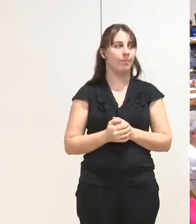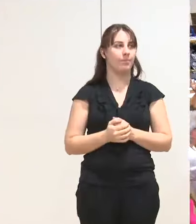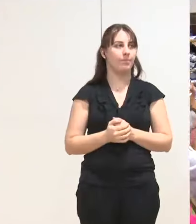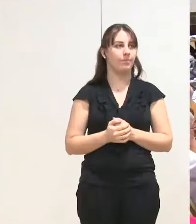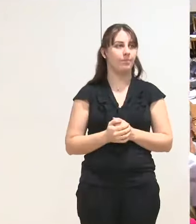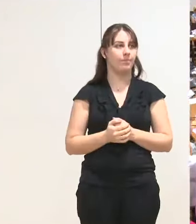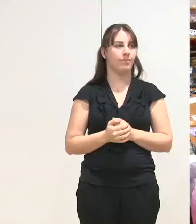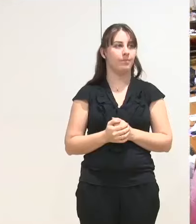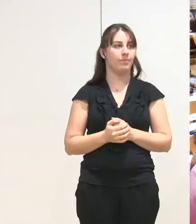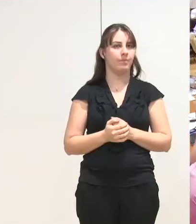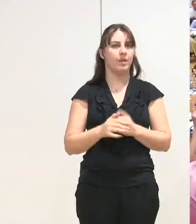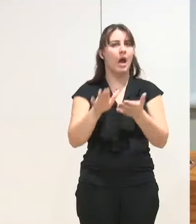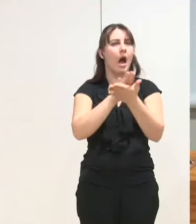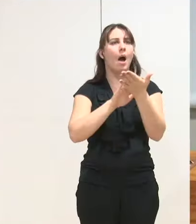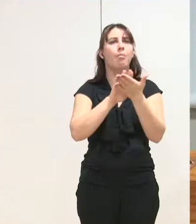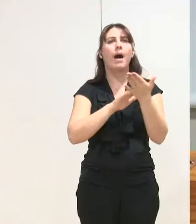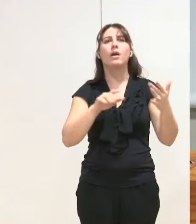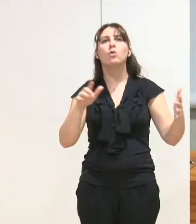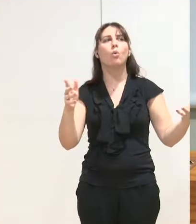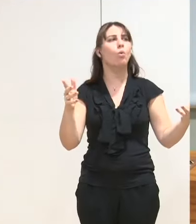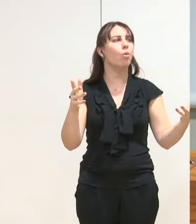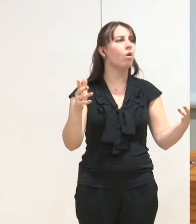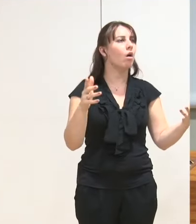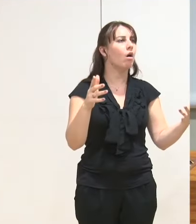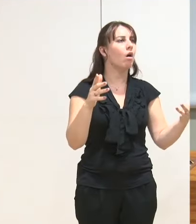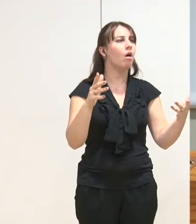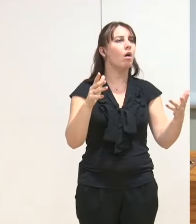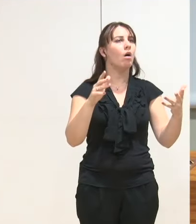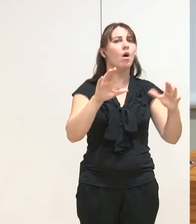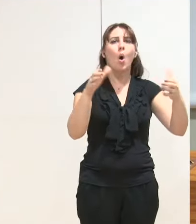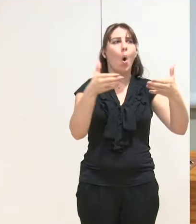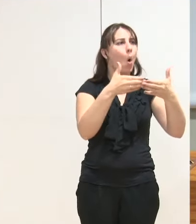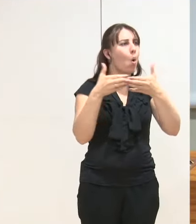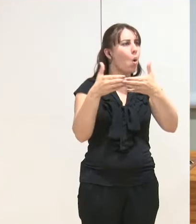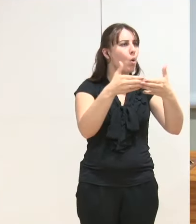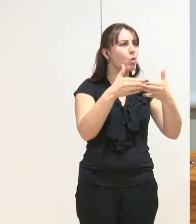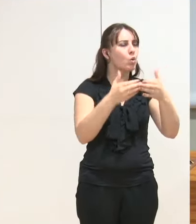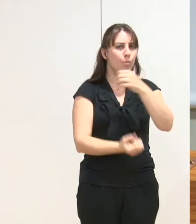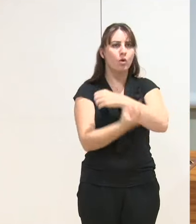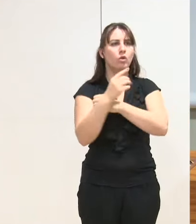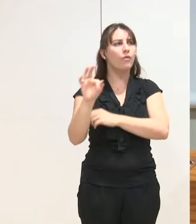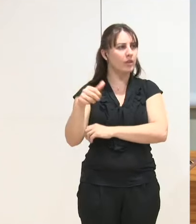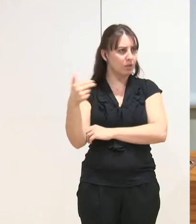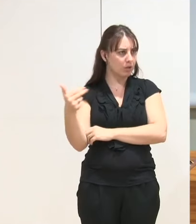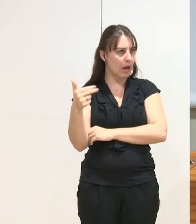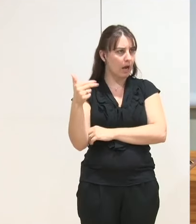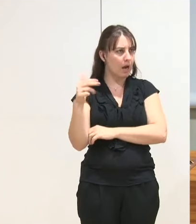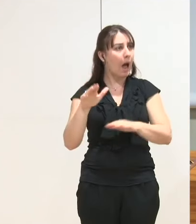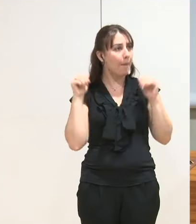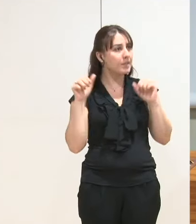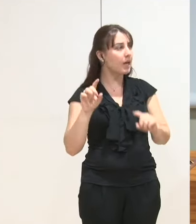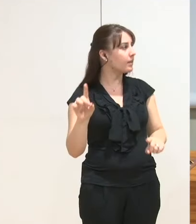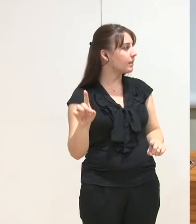pour alors j'ai alors l'ensemble des groupes vraisemblablement à l'exception du Front national qui